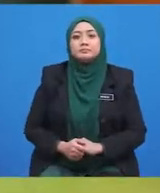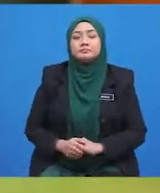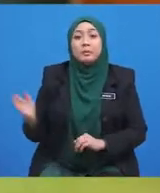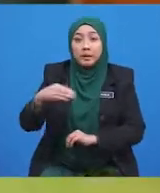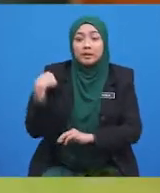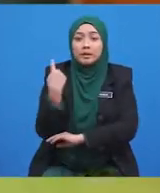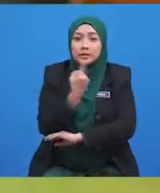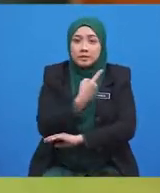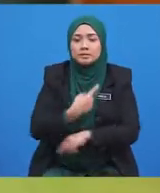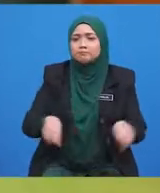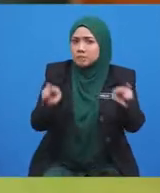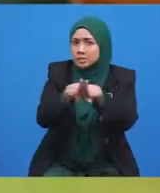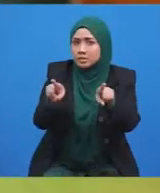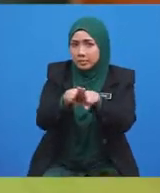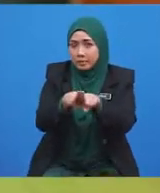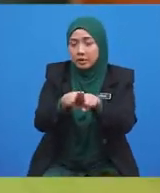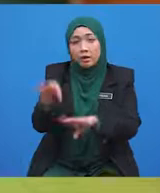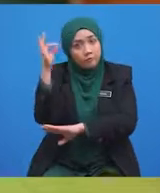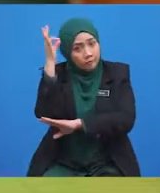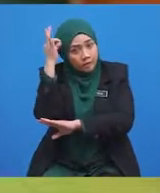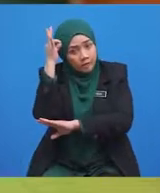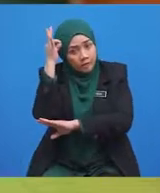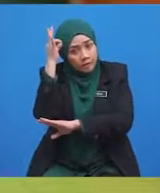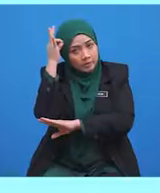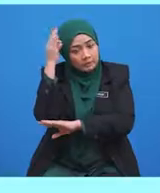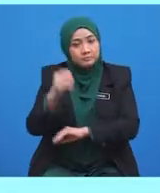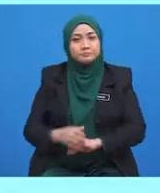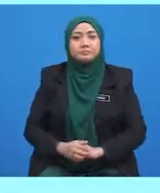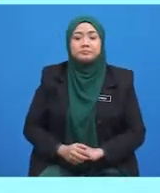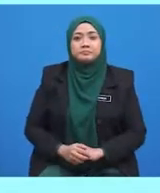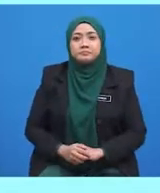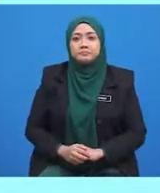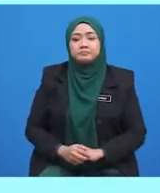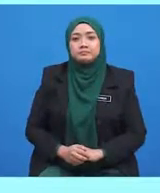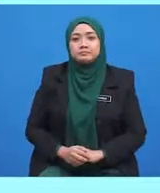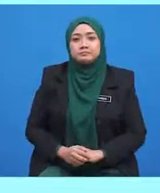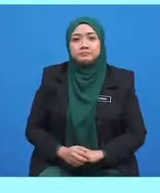Marilah kita bersama-sama fikirkan sejenak.